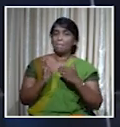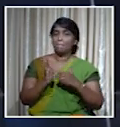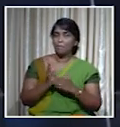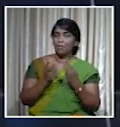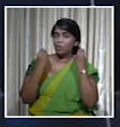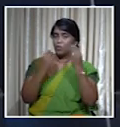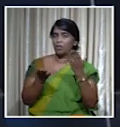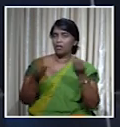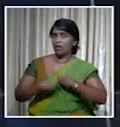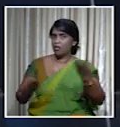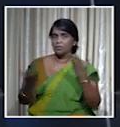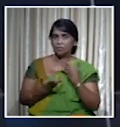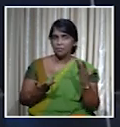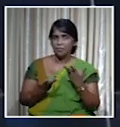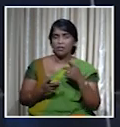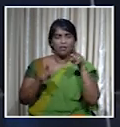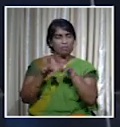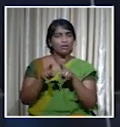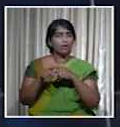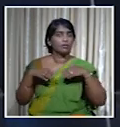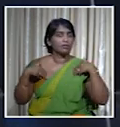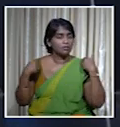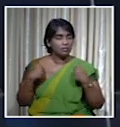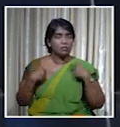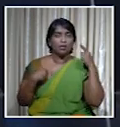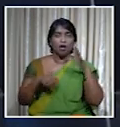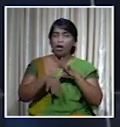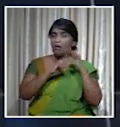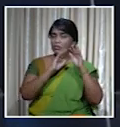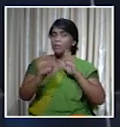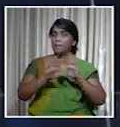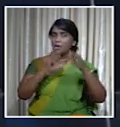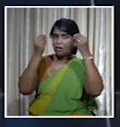ගාණක් අහක යන්න දෙන්න බෑ, නාස්ති වෙන්න දෙන්න බෑ. අනිත් එක සෞඛ්‍ය ඒ රෝහල් වල